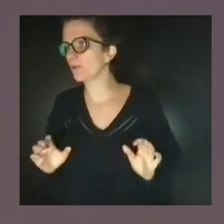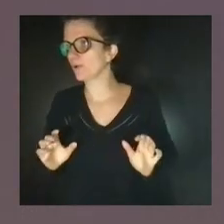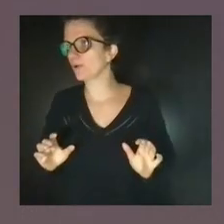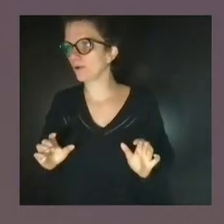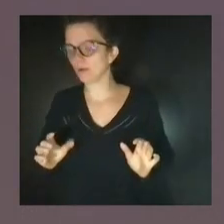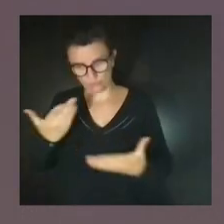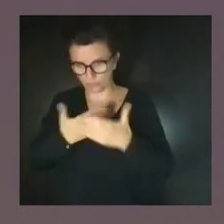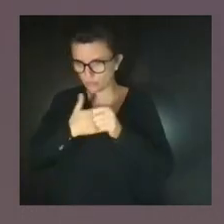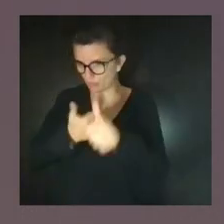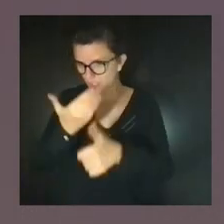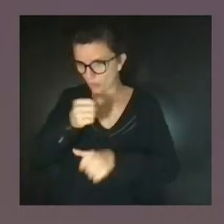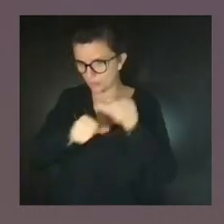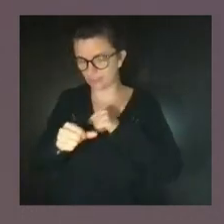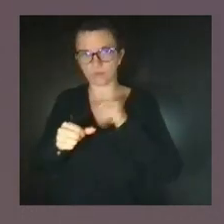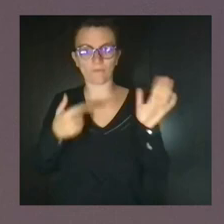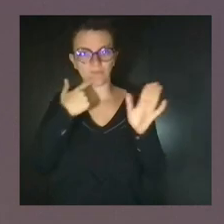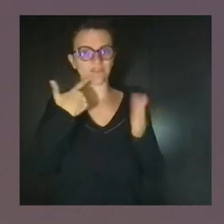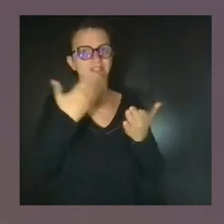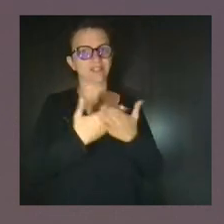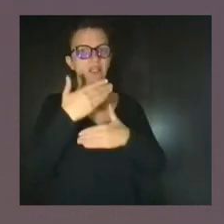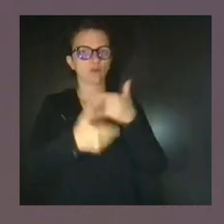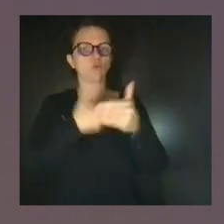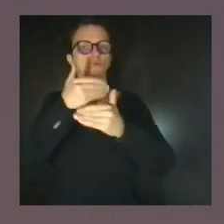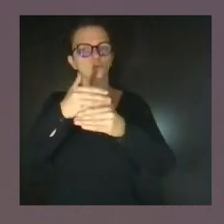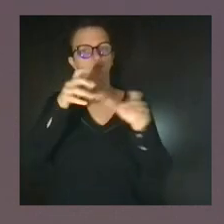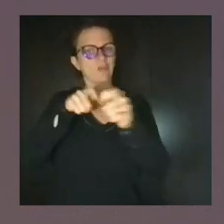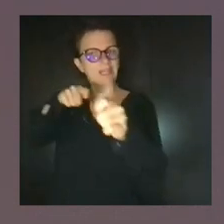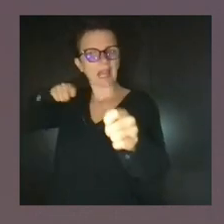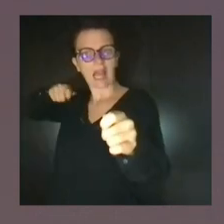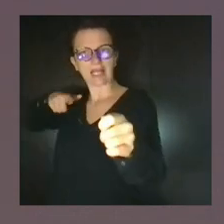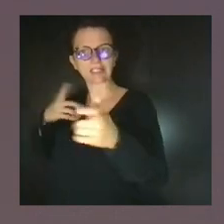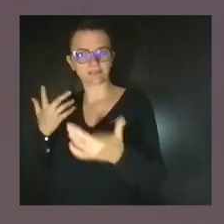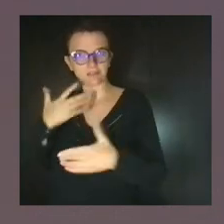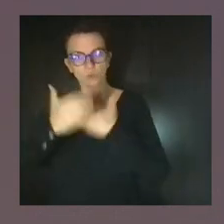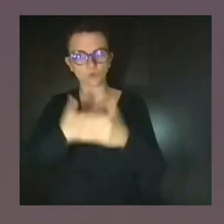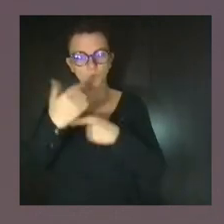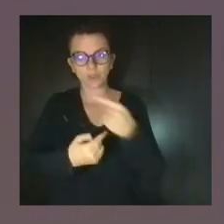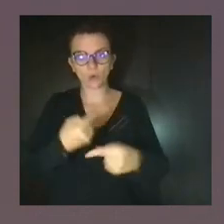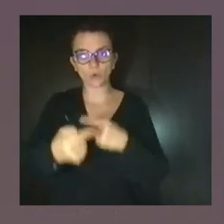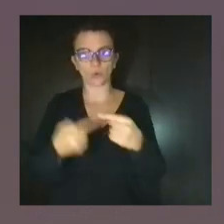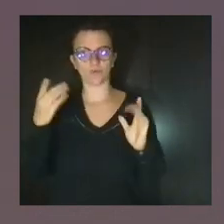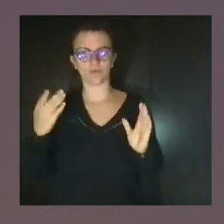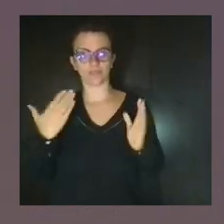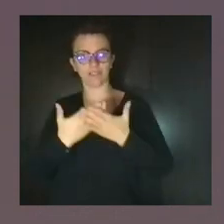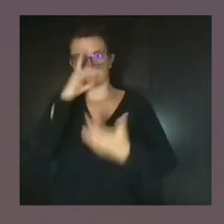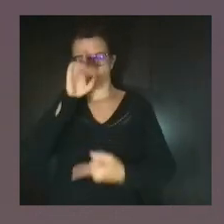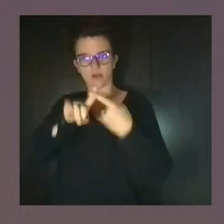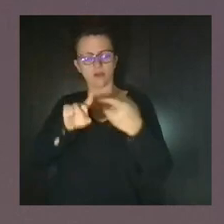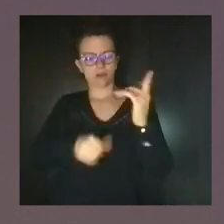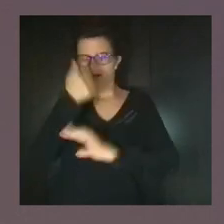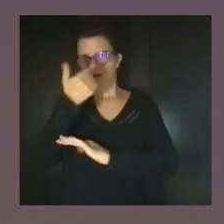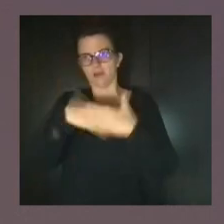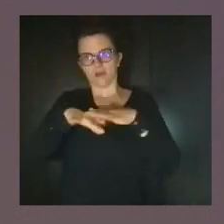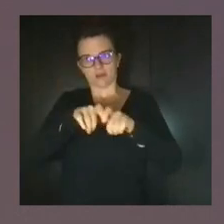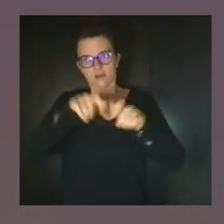ces conditions-là. Et donc, on est en train de construire cet arc. Et c'est ça, à mon avis, l'objectif principal de cet institut,